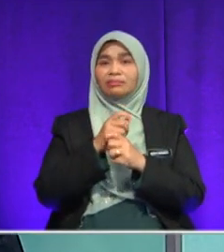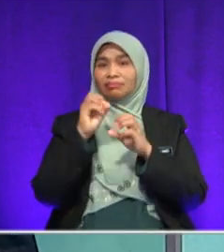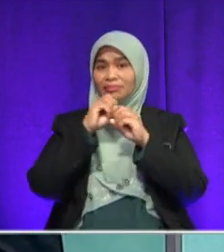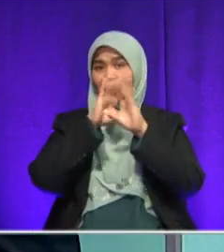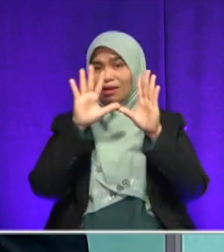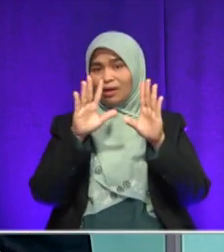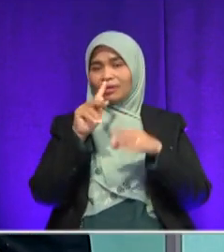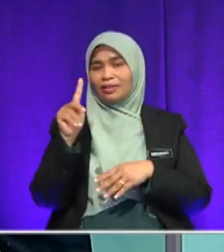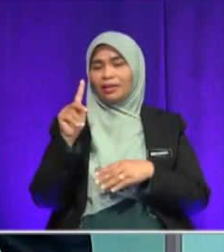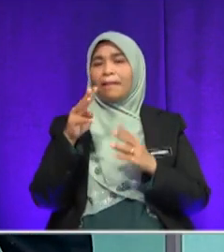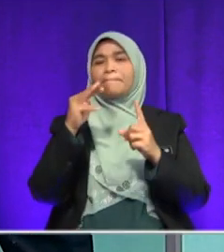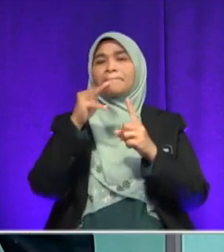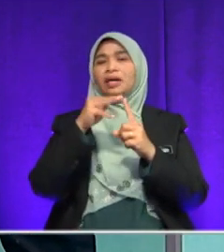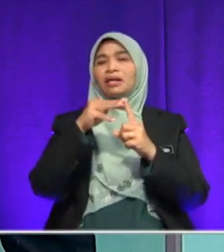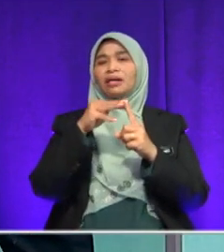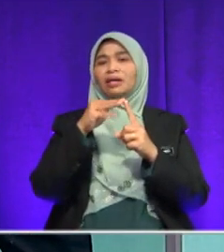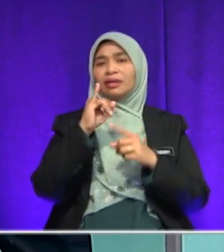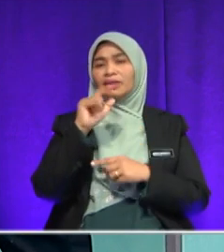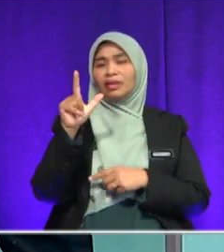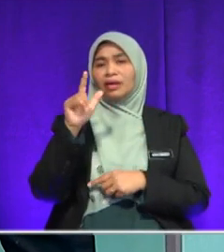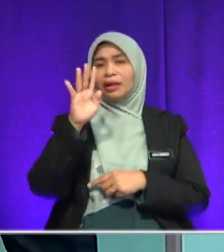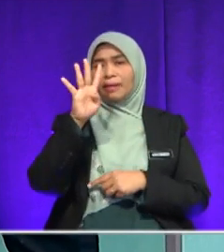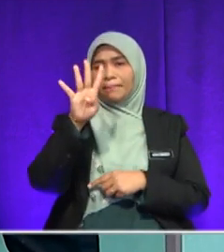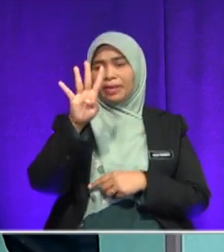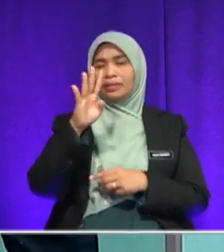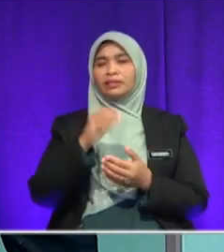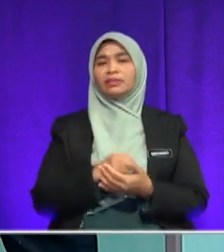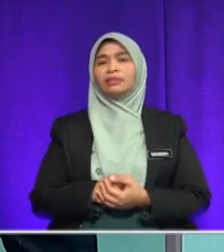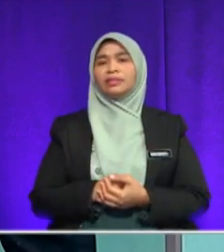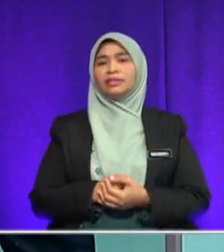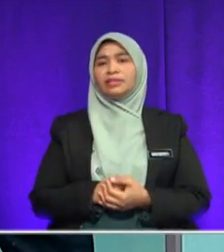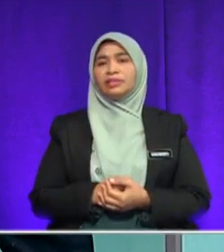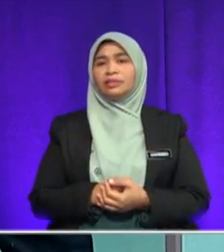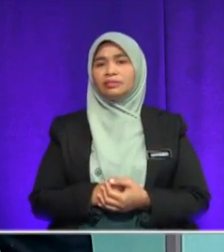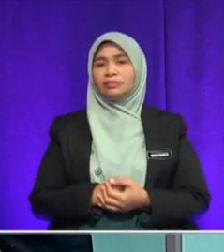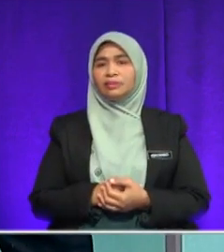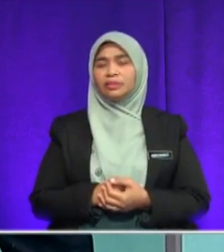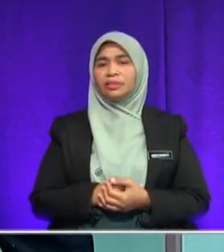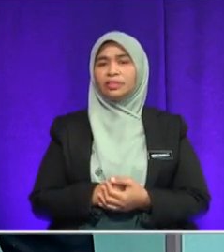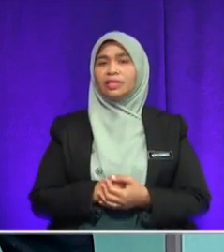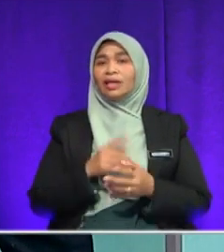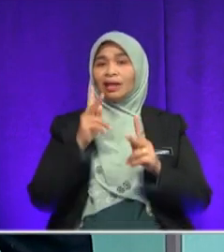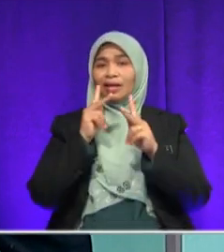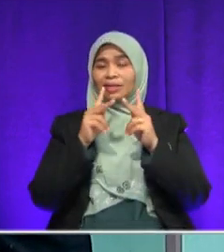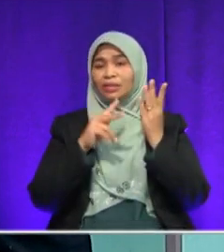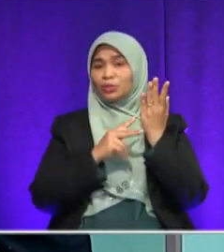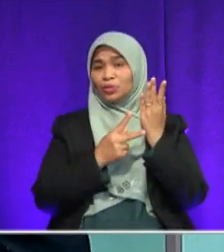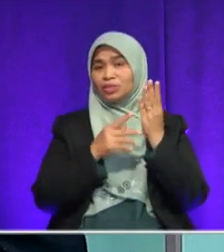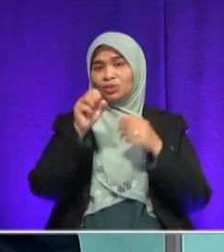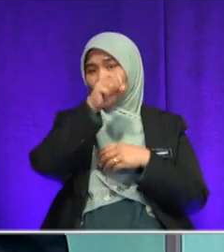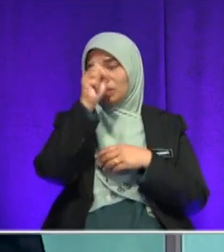terangkan. Markah kita di tepi di sebelah kanan adalah 4 markah. Manakala keyword kepada soalan